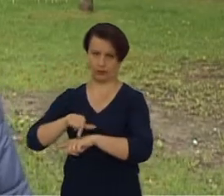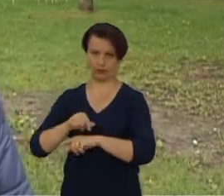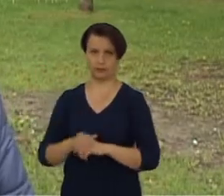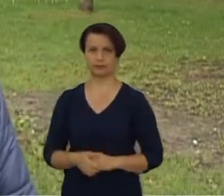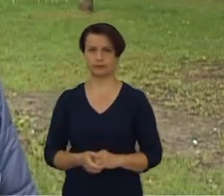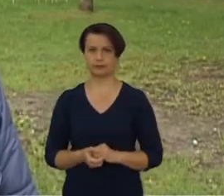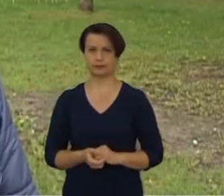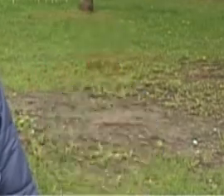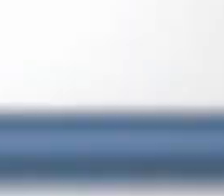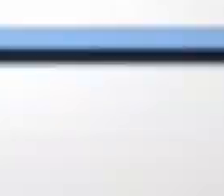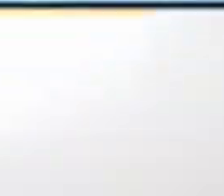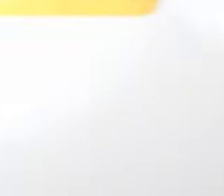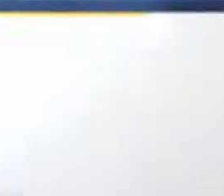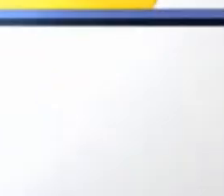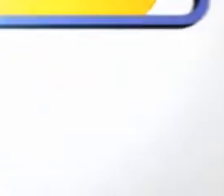poilsio valandėlėm.